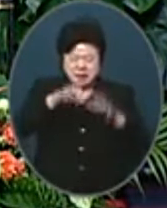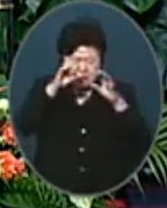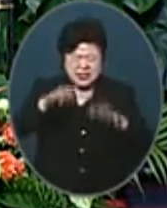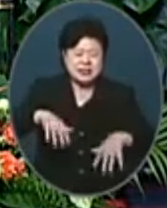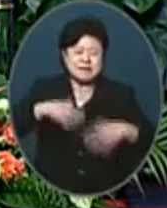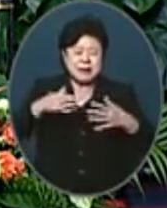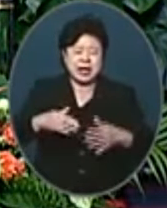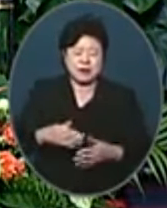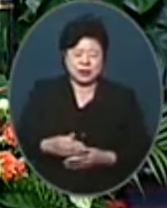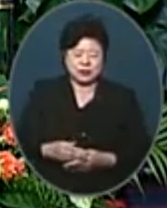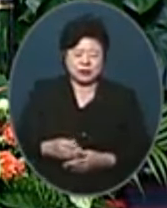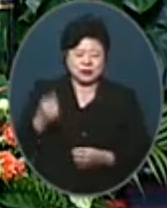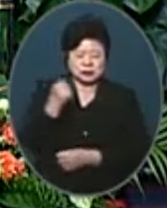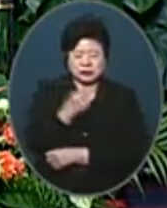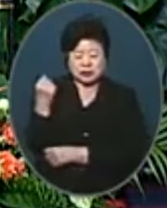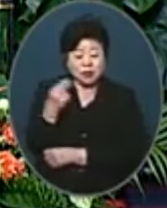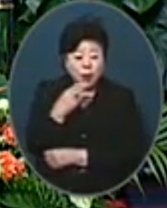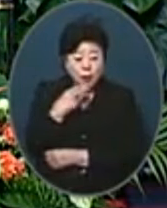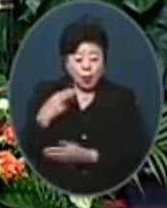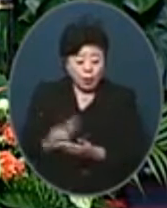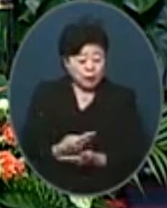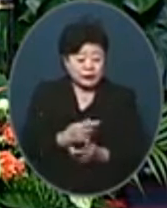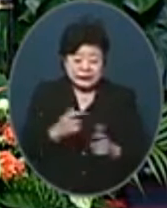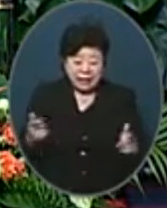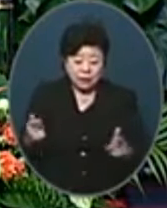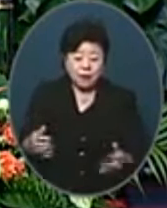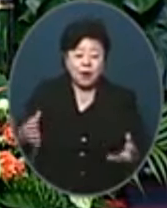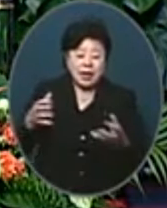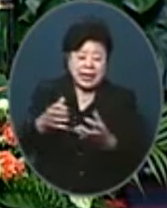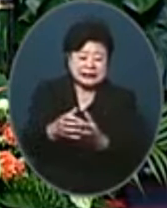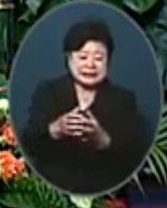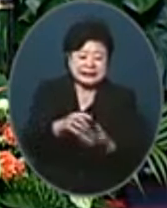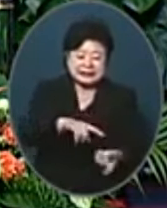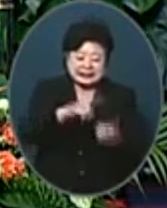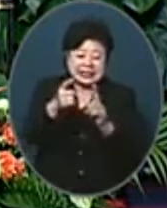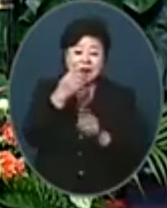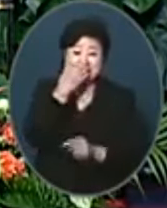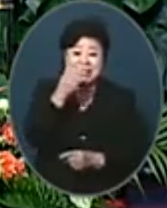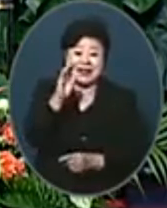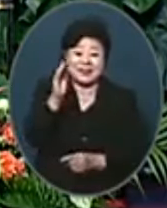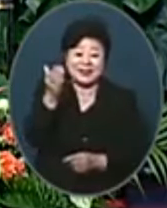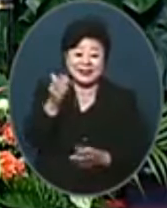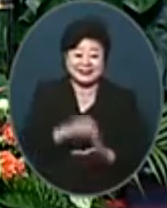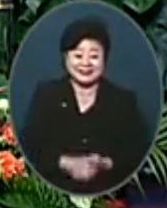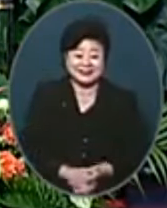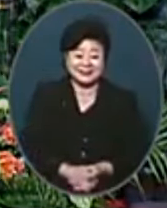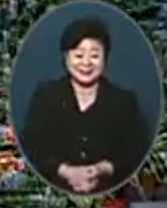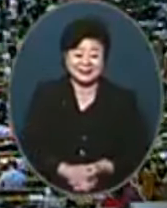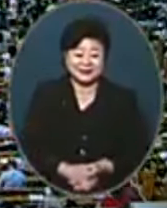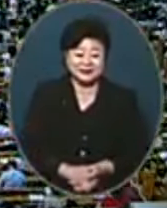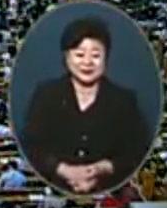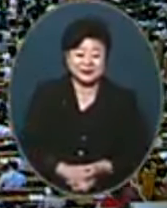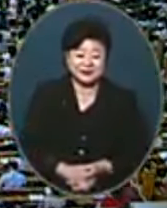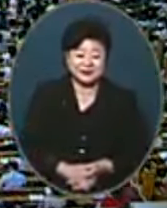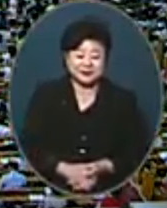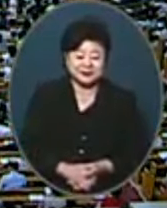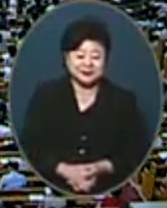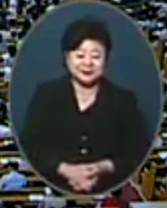거센 바람이 불어와도 쓰러지지 않고 모두 다 함께 살 수가 있는 것입니다.